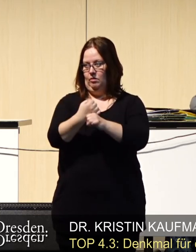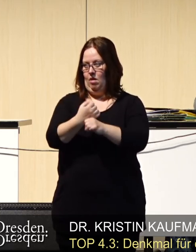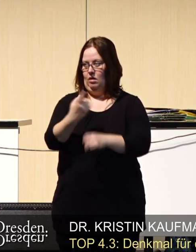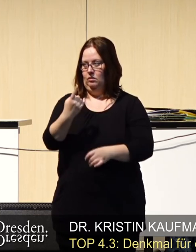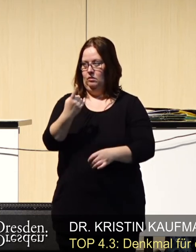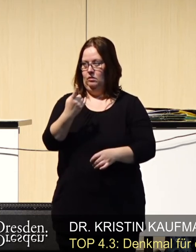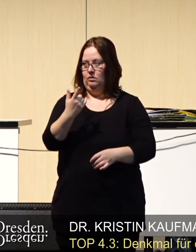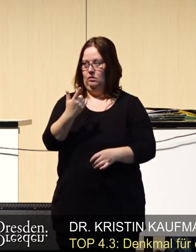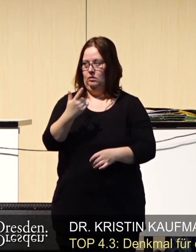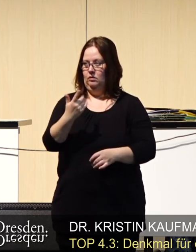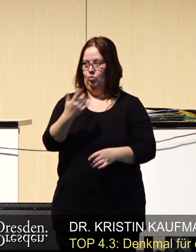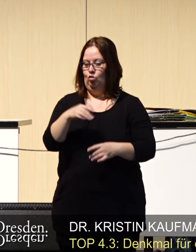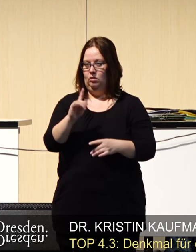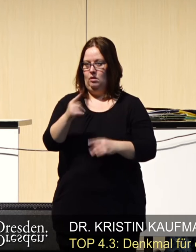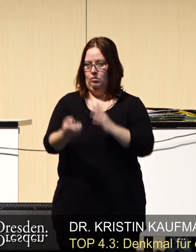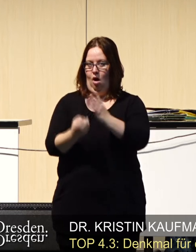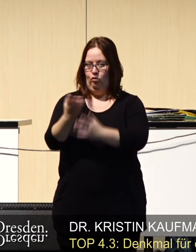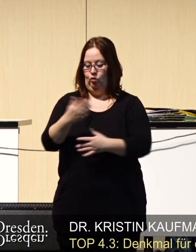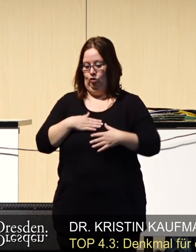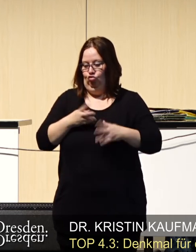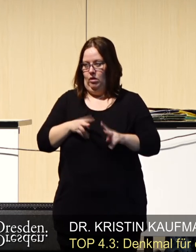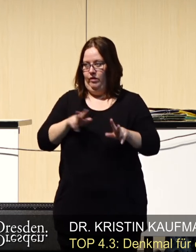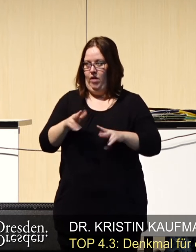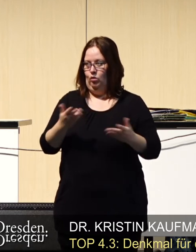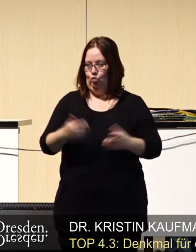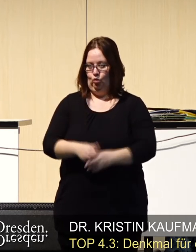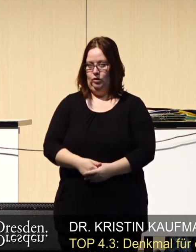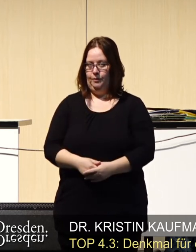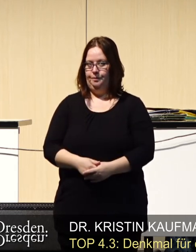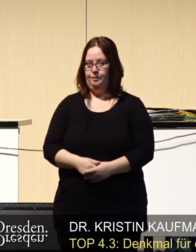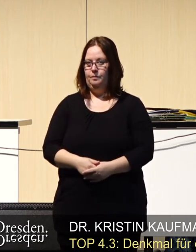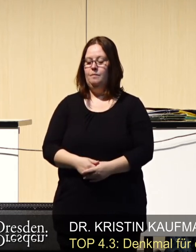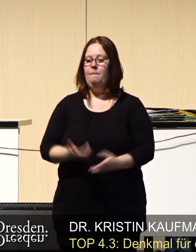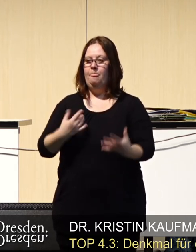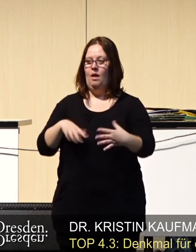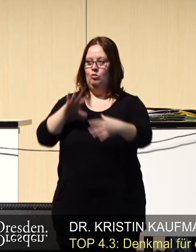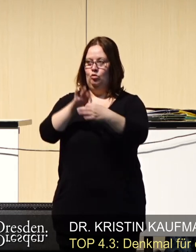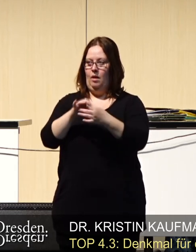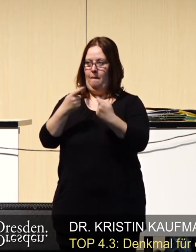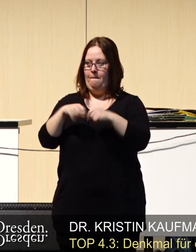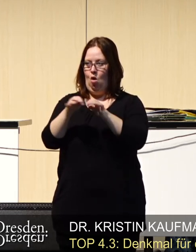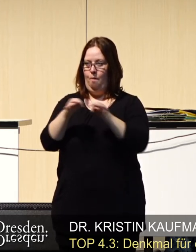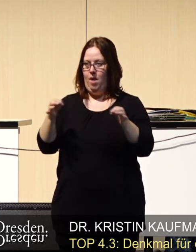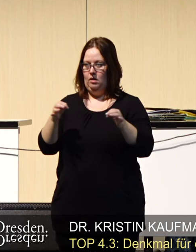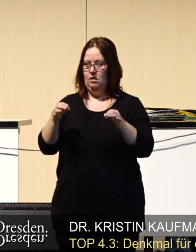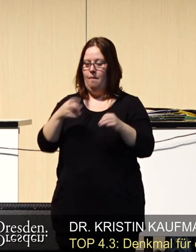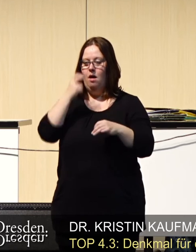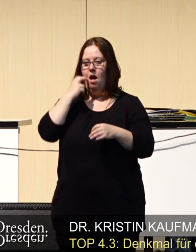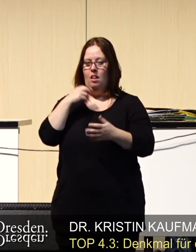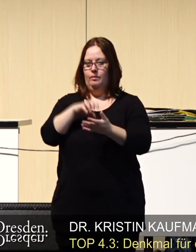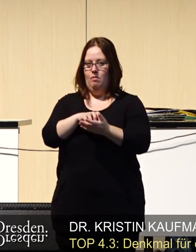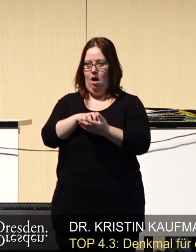Tiefgarage ausgelöst worden und damit erfolgt. Im Zusammenhang mit der Baumaßnahme auf dem